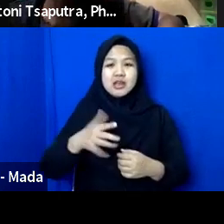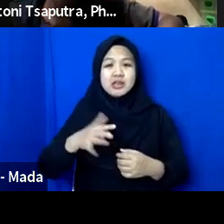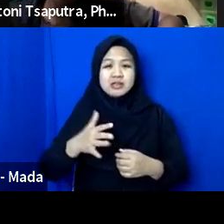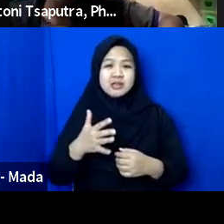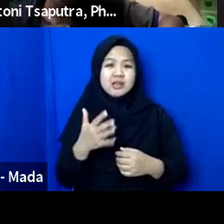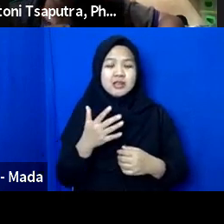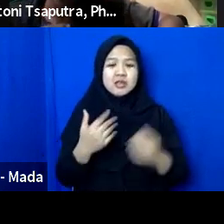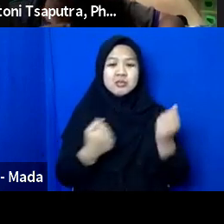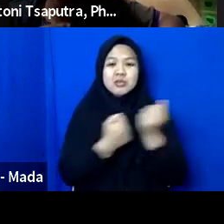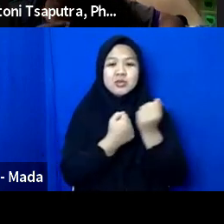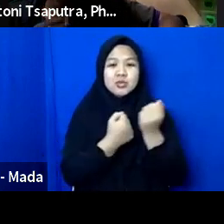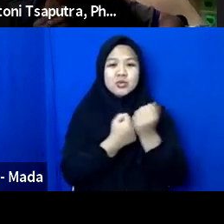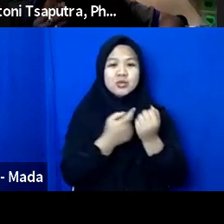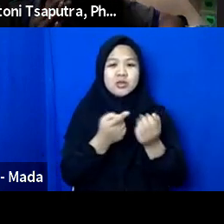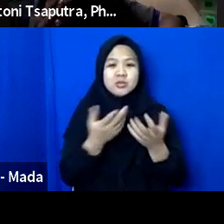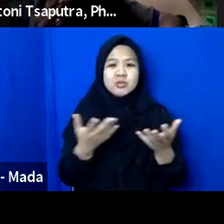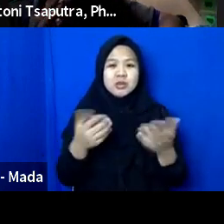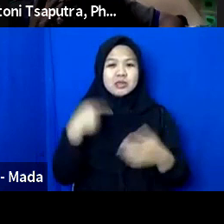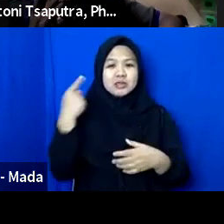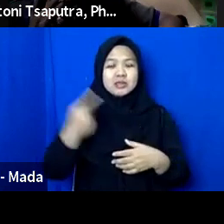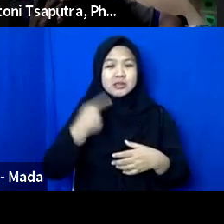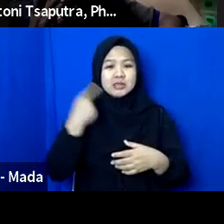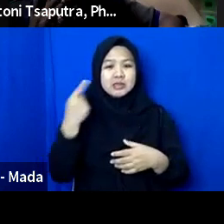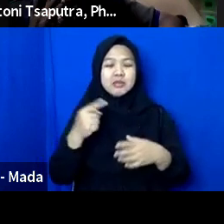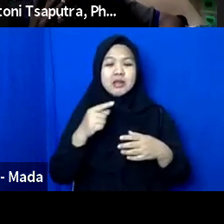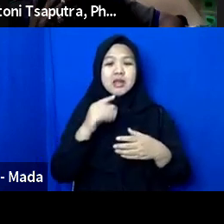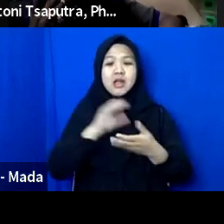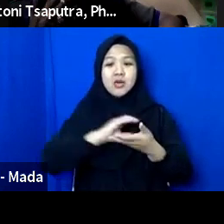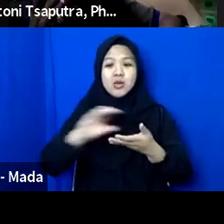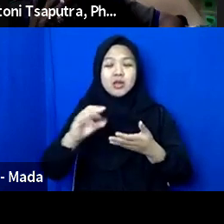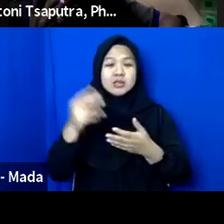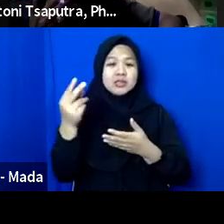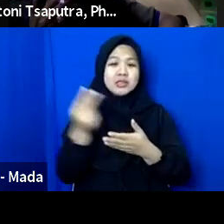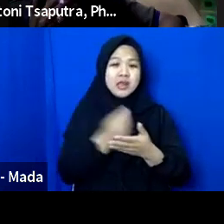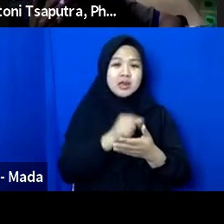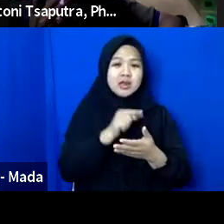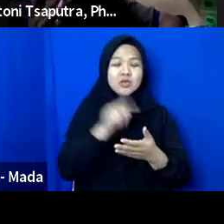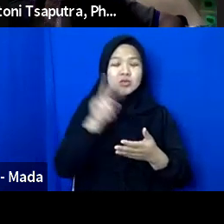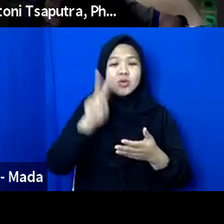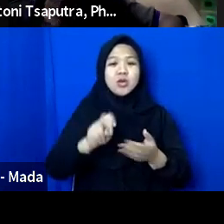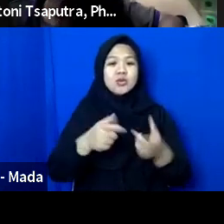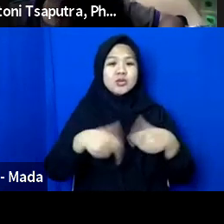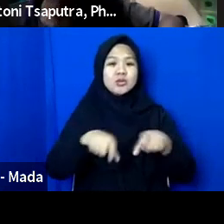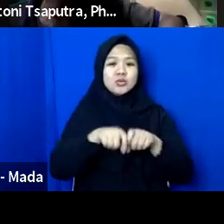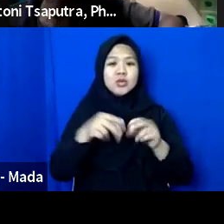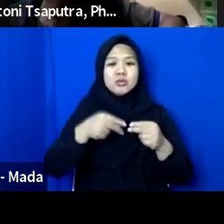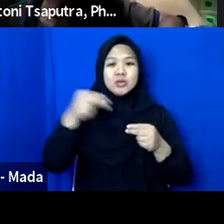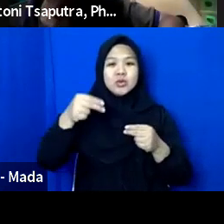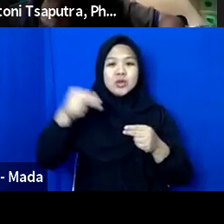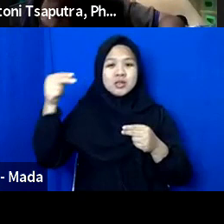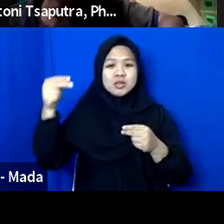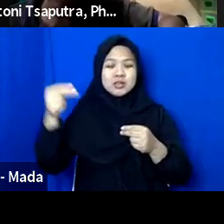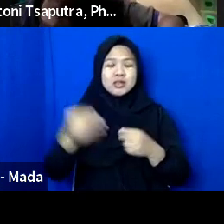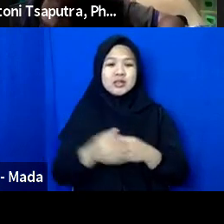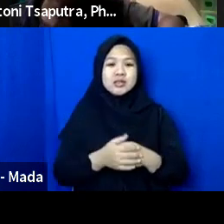men-support ya Iya gimana ya setiap Al pengalokasian pendanaan itu kan harus sesuai dengan lokasinya kali mungkin